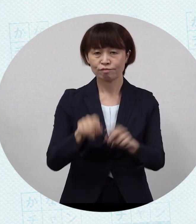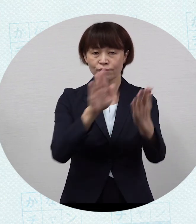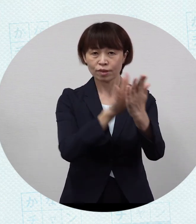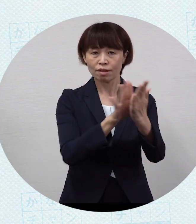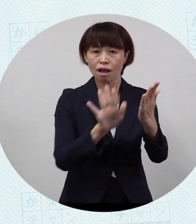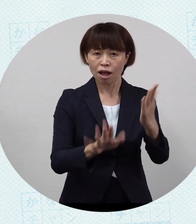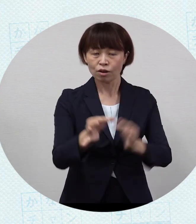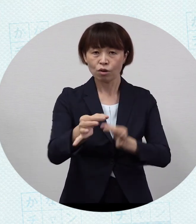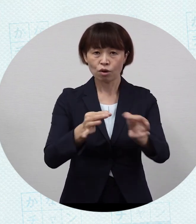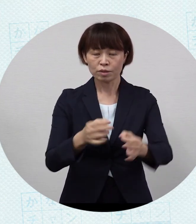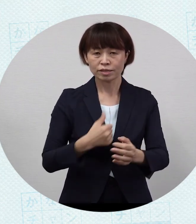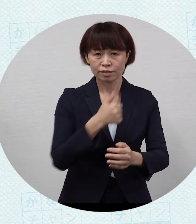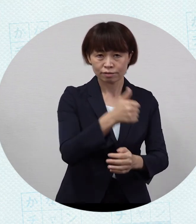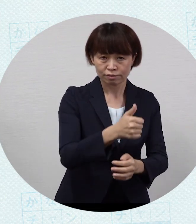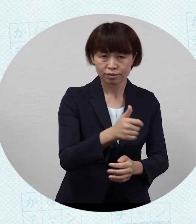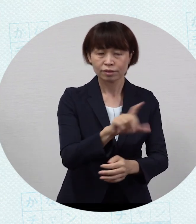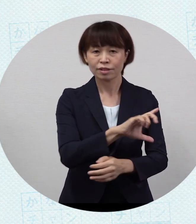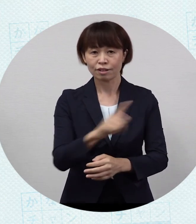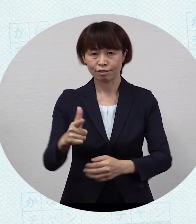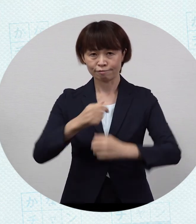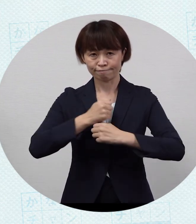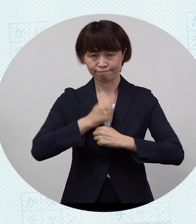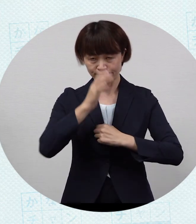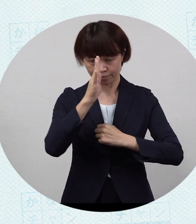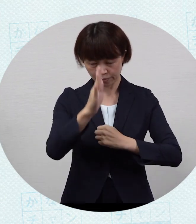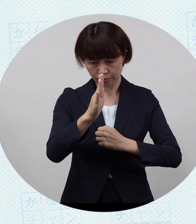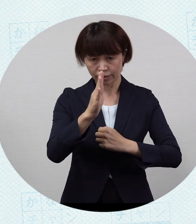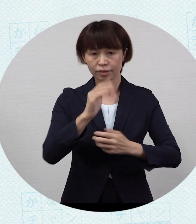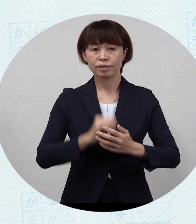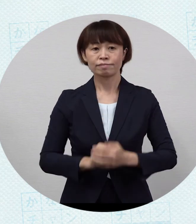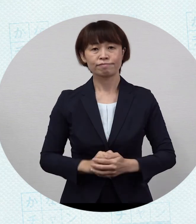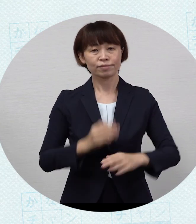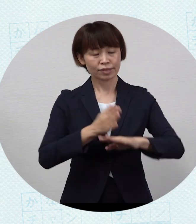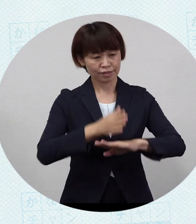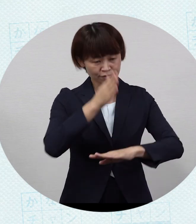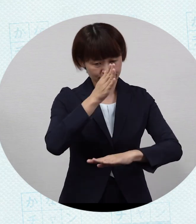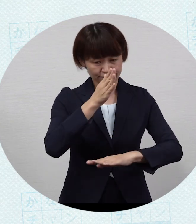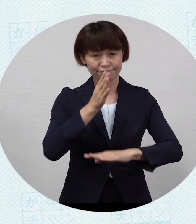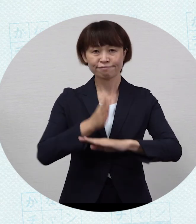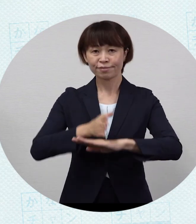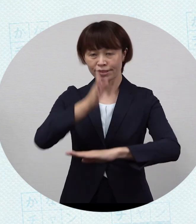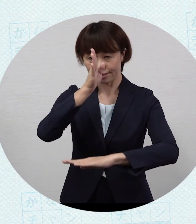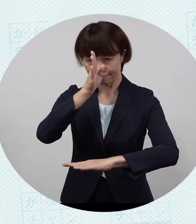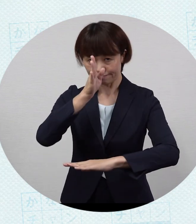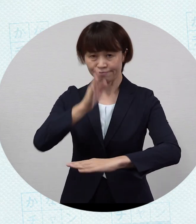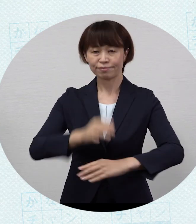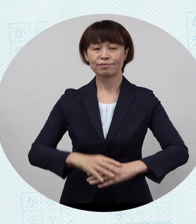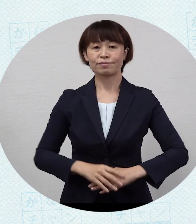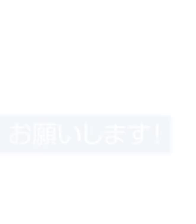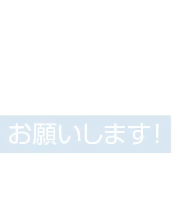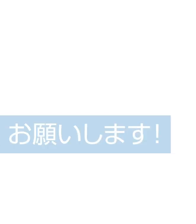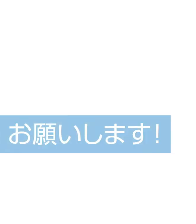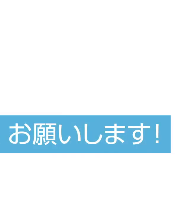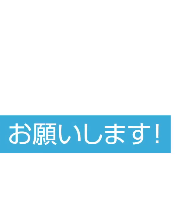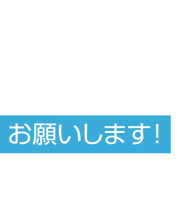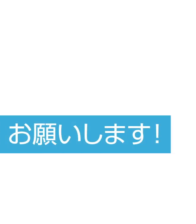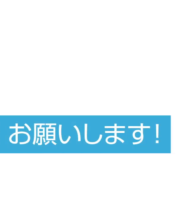店を選んで行っていただくなど、そのあたりを意識していただければなと思います。それでは知事ありがとうございました。 はい、ありがとうございました。